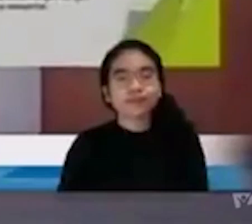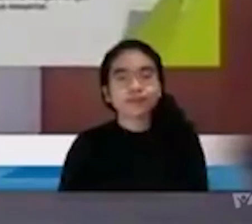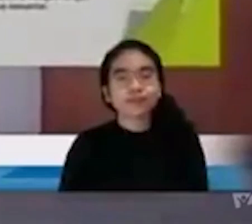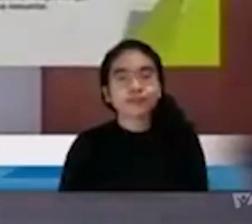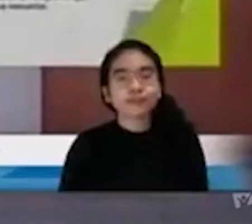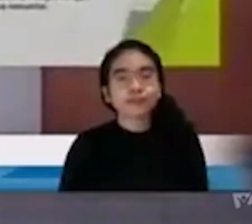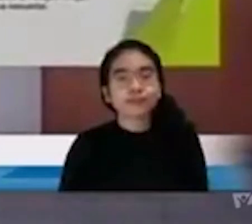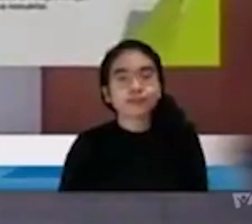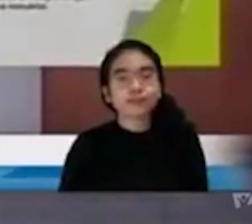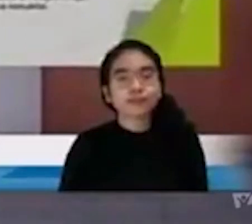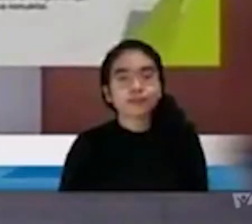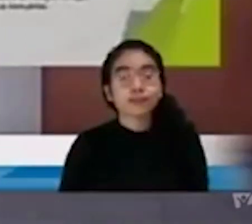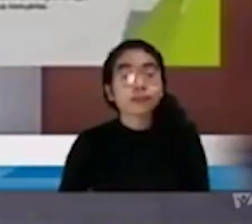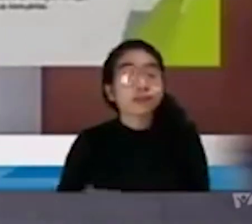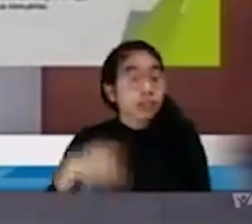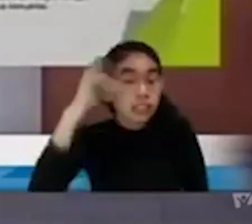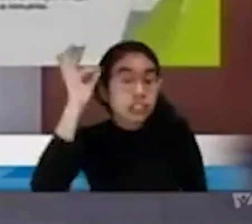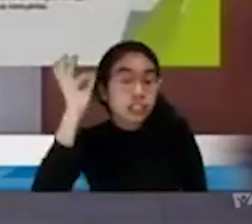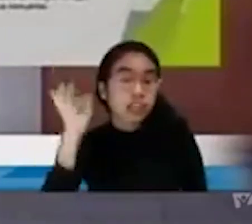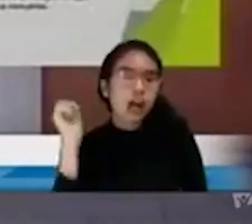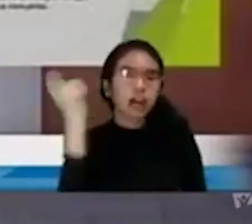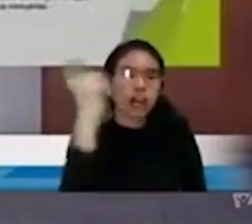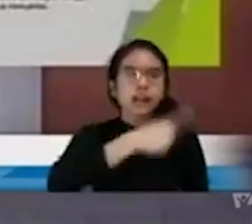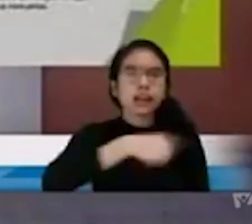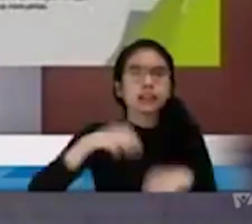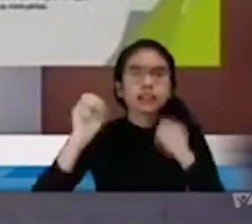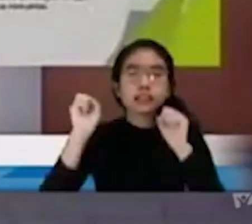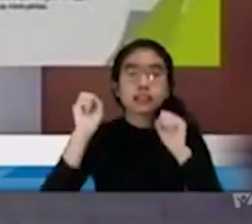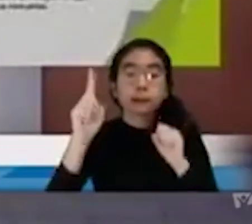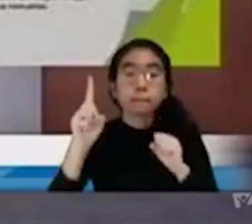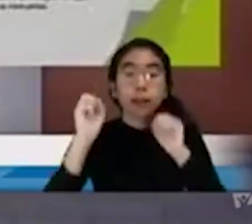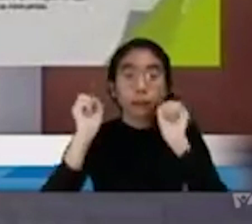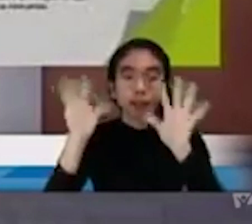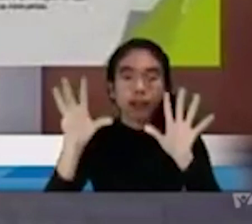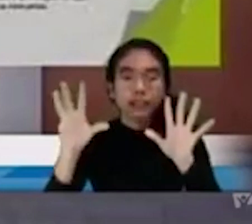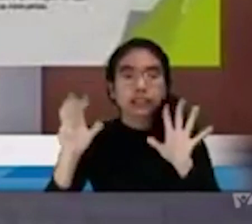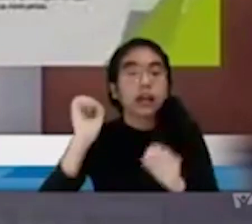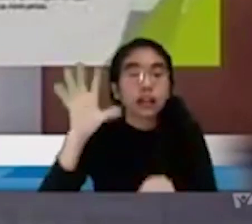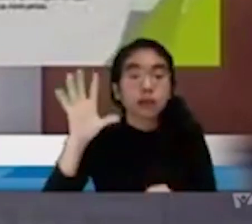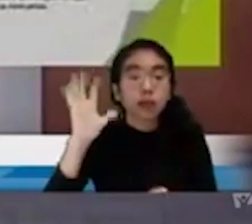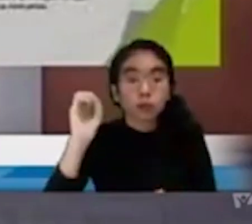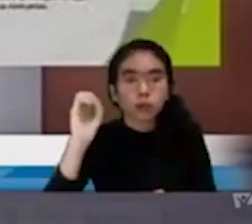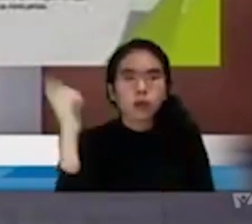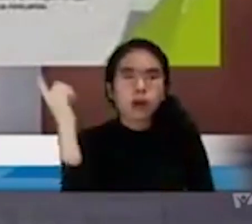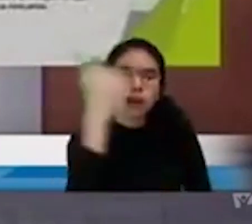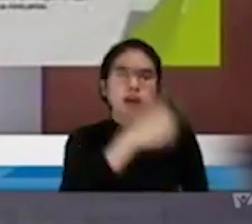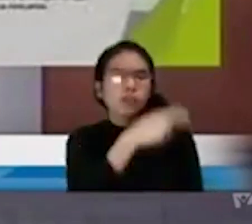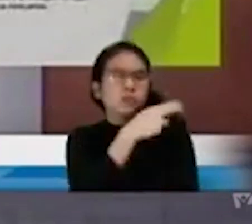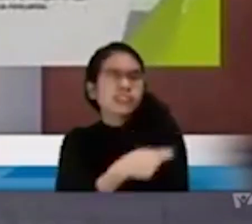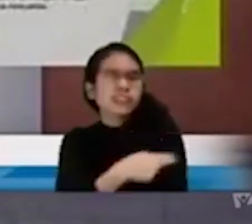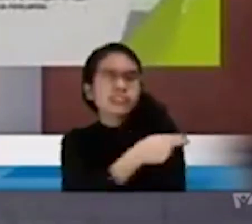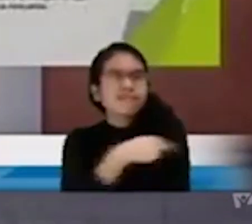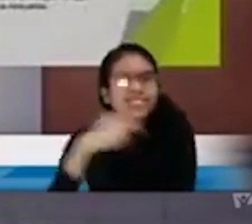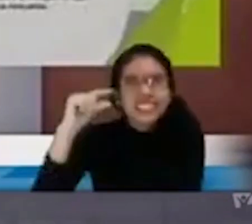1950 diawali dari Taman Sari, rumah sakit yang kecil